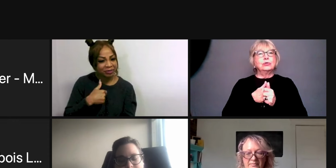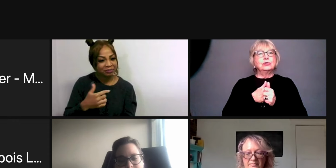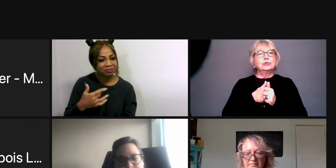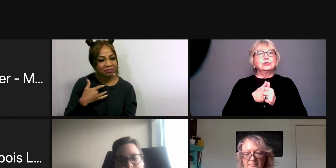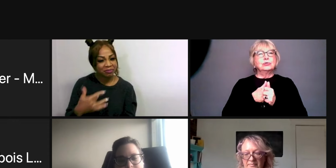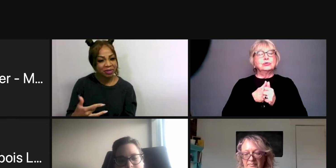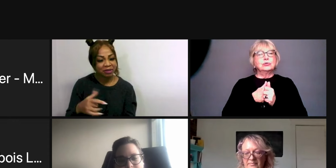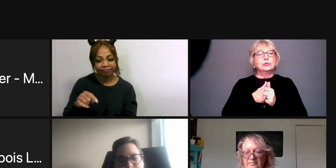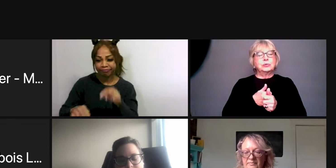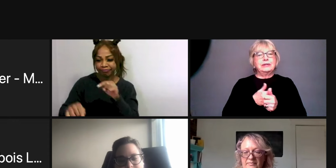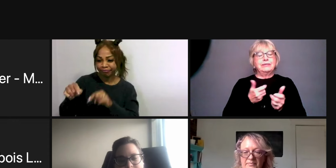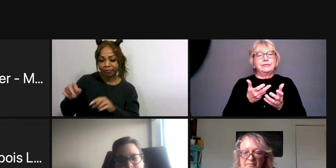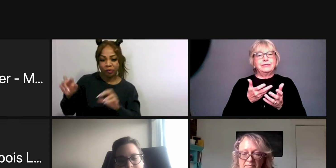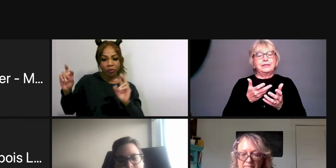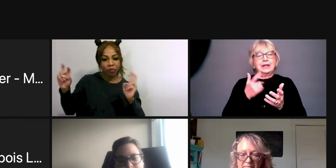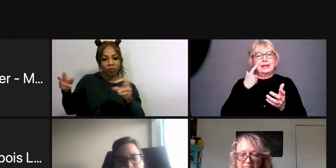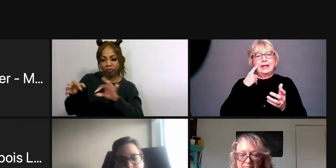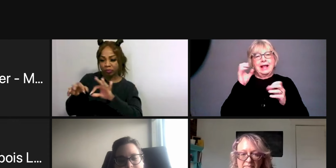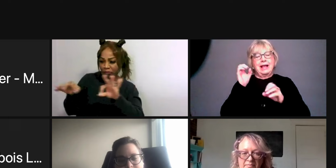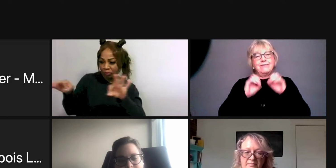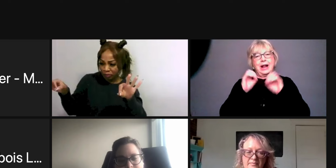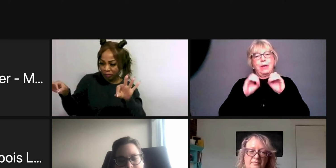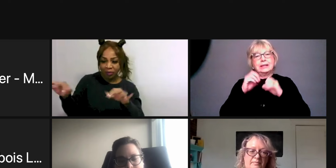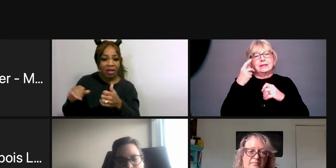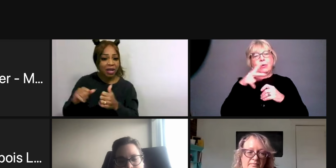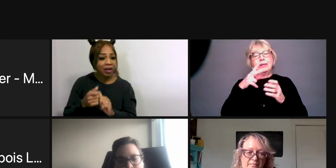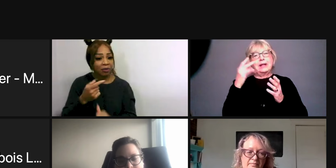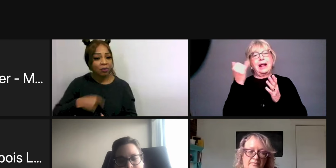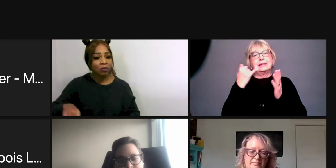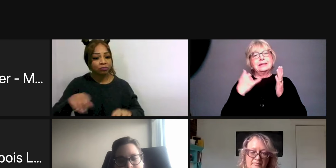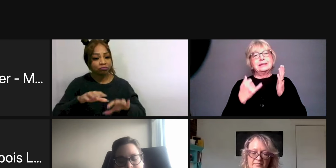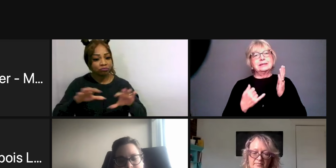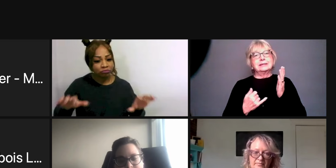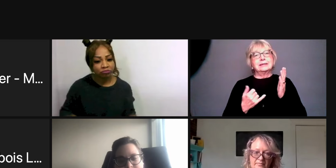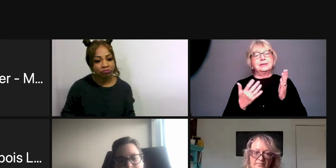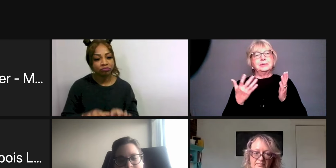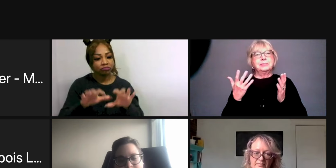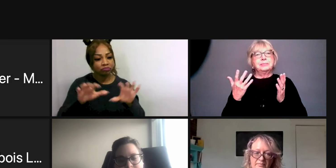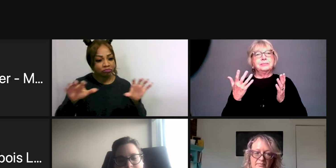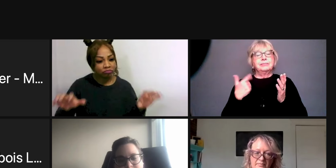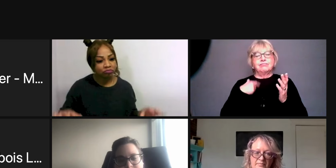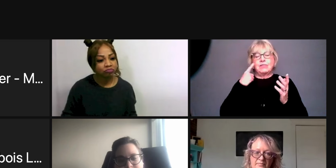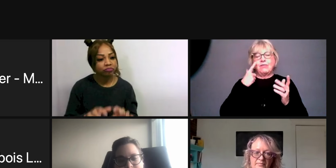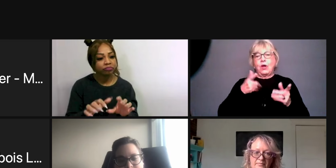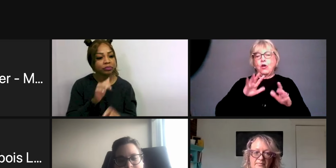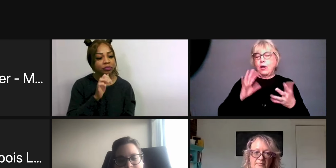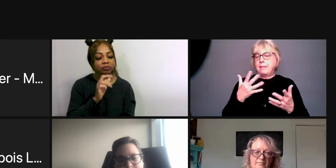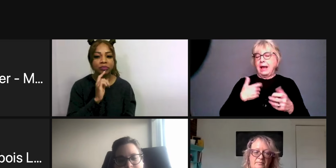idée ou cette évaluation de l'artiste et ça me rappelle que la façon dont on fait les choses